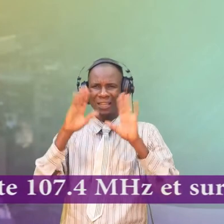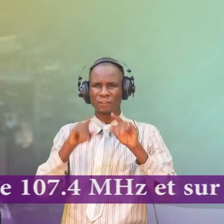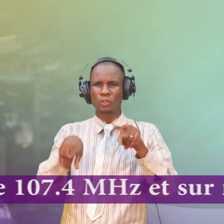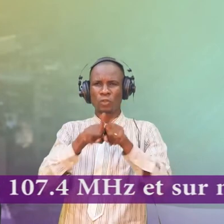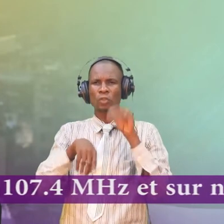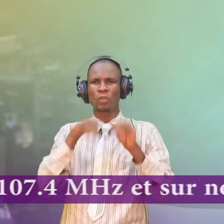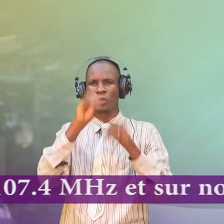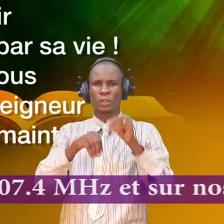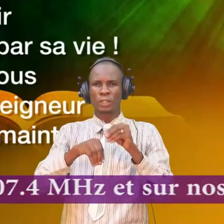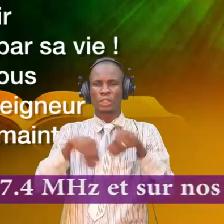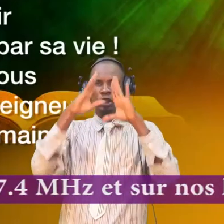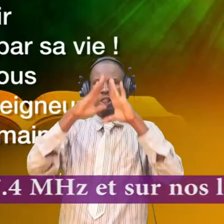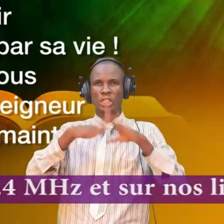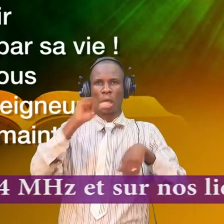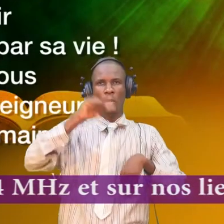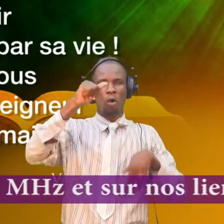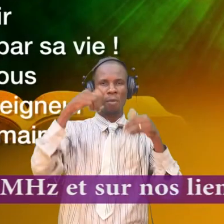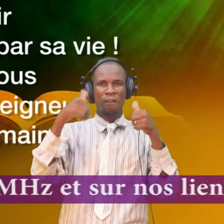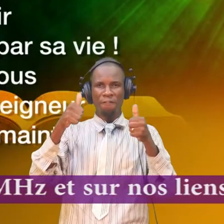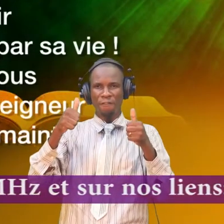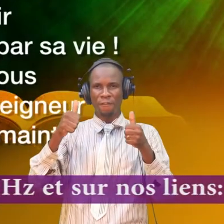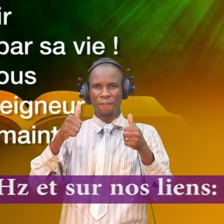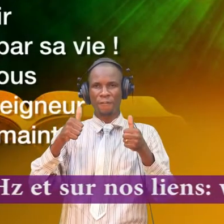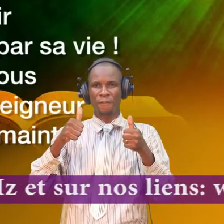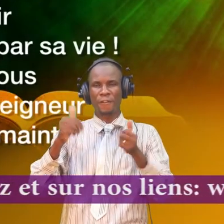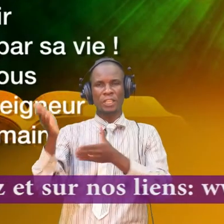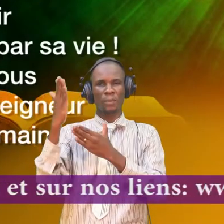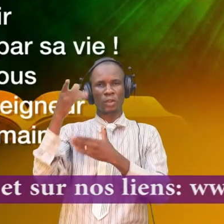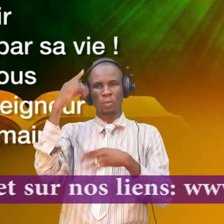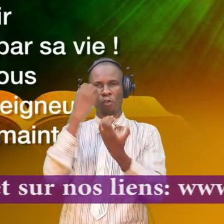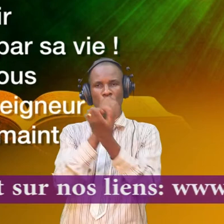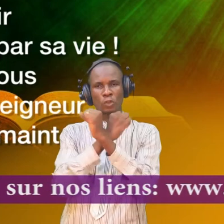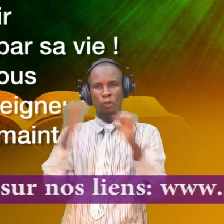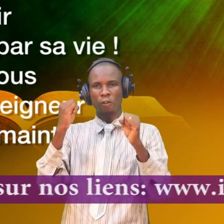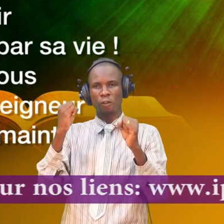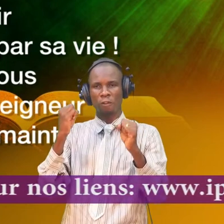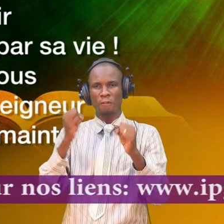5:10-11. Anasema kwa maana ikiwa tulipokuwa adui